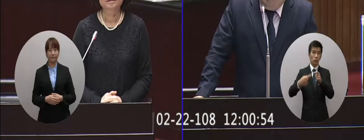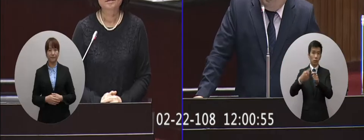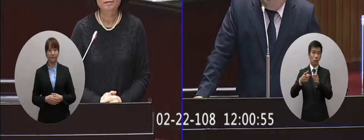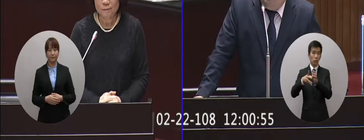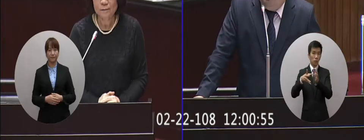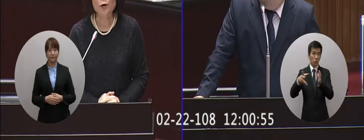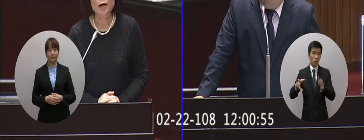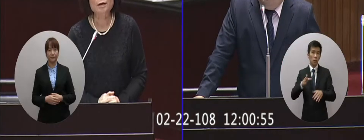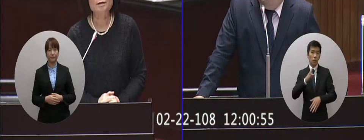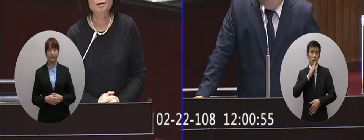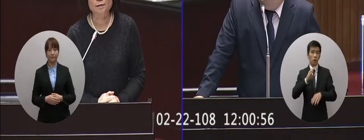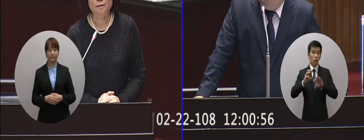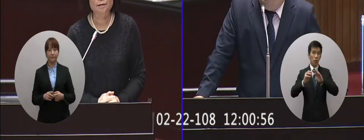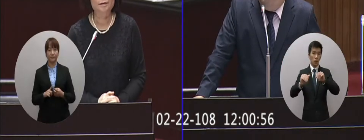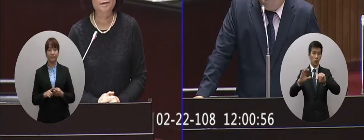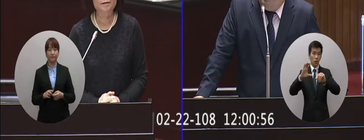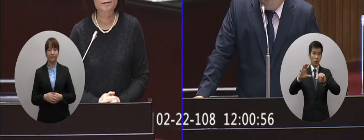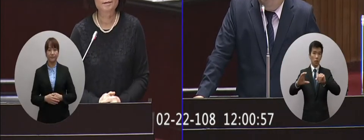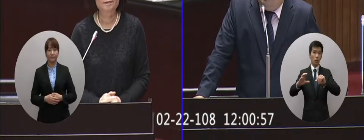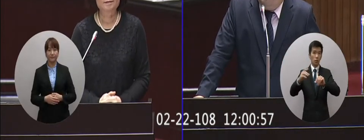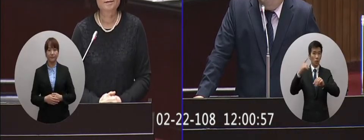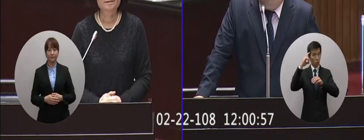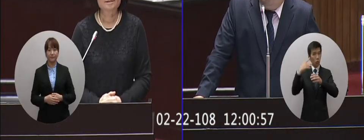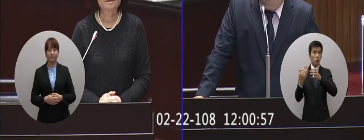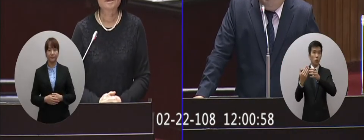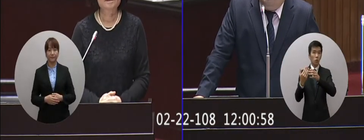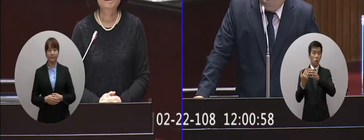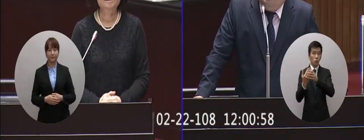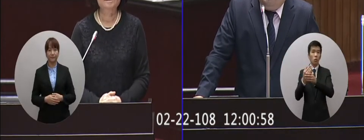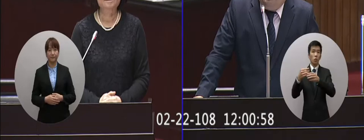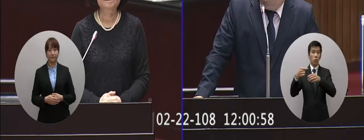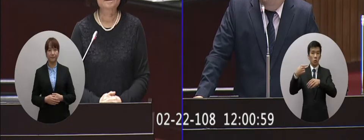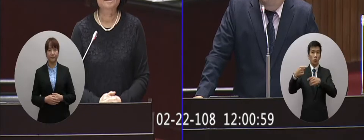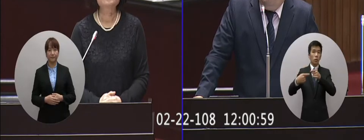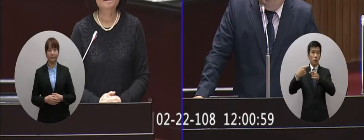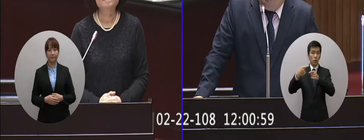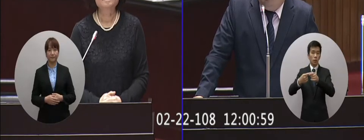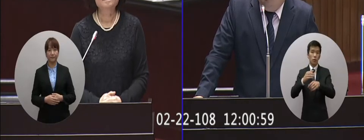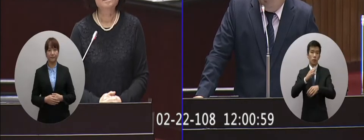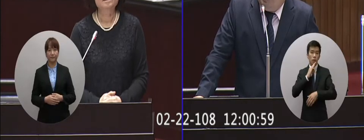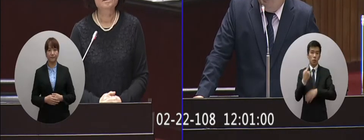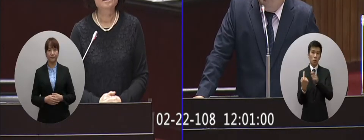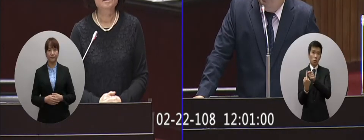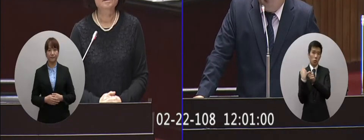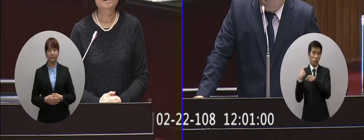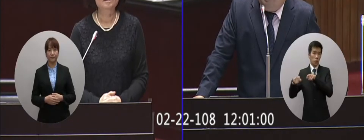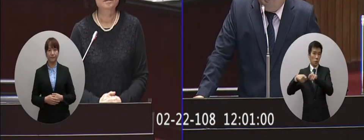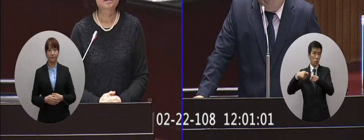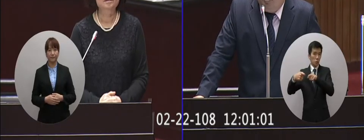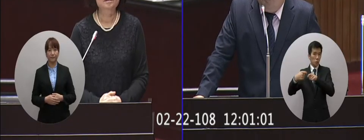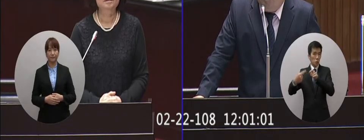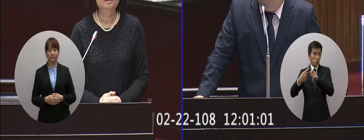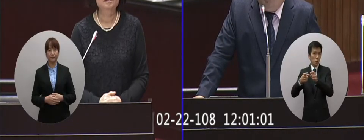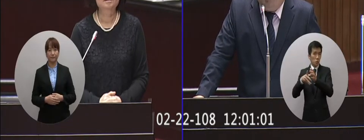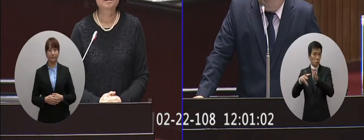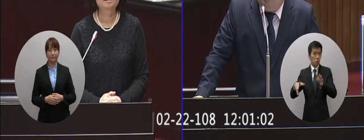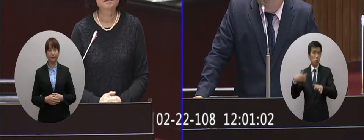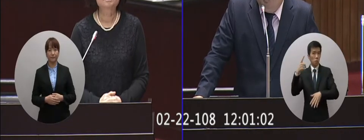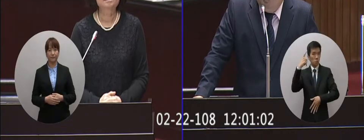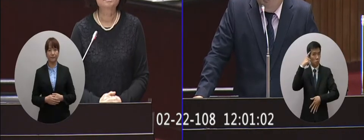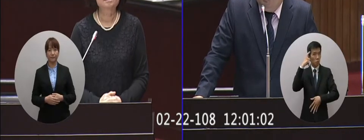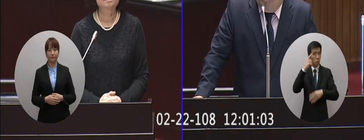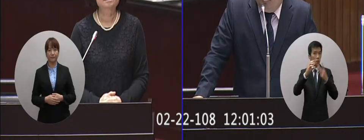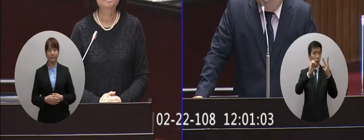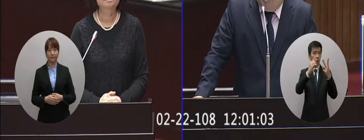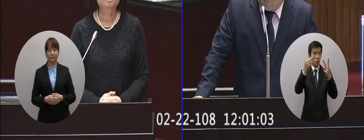创生元年，那我们基本上去年已经规划了一整年，那如何在2019年要来推动地方创